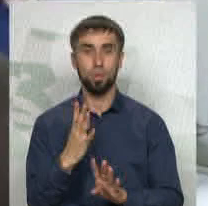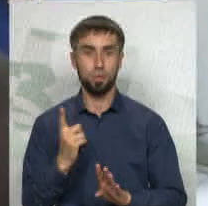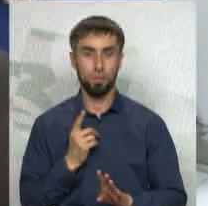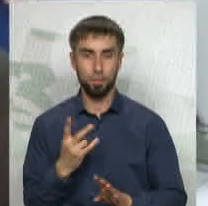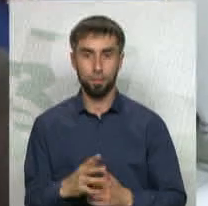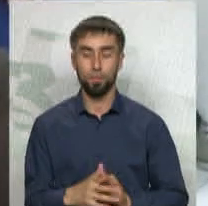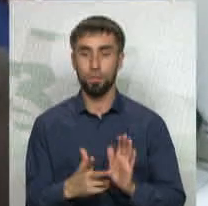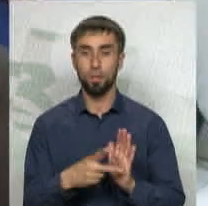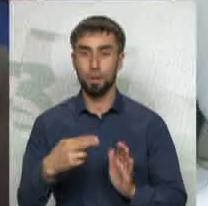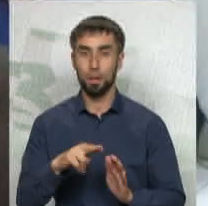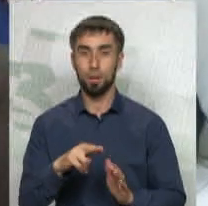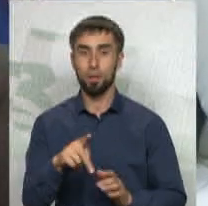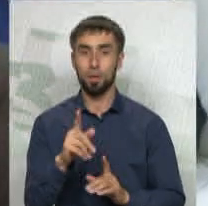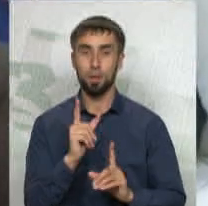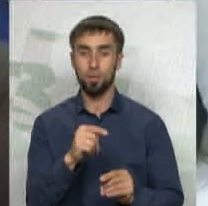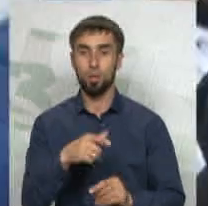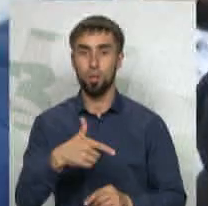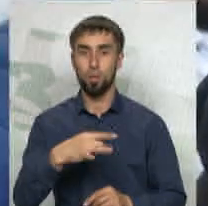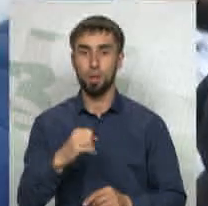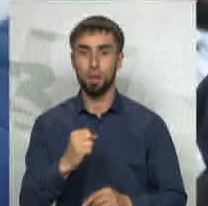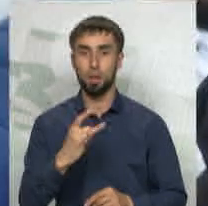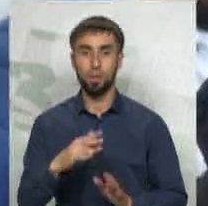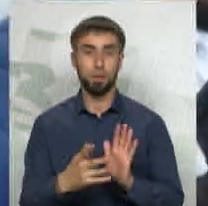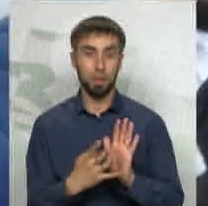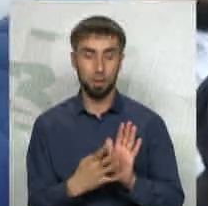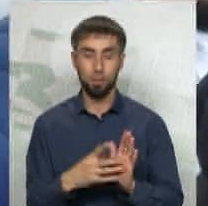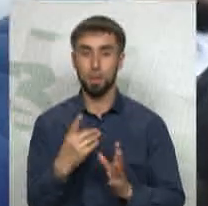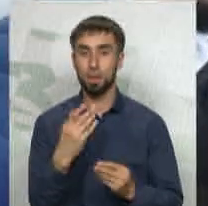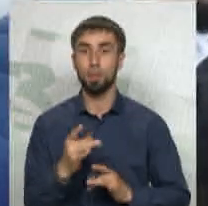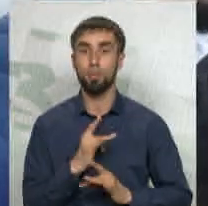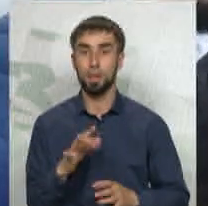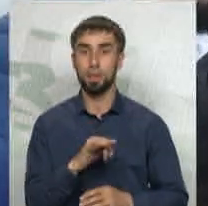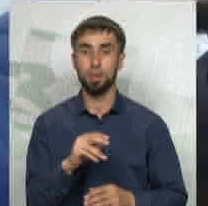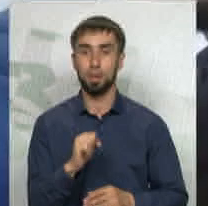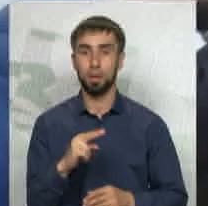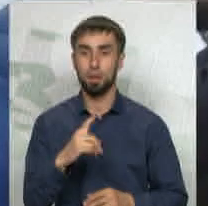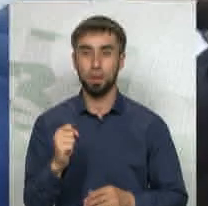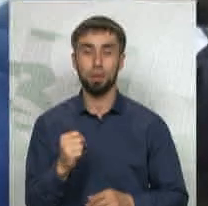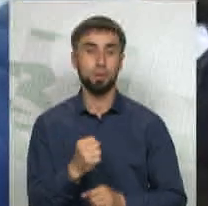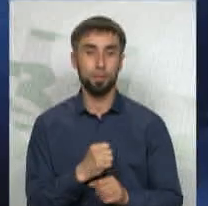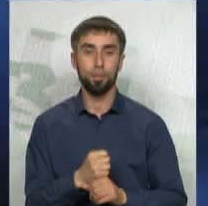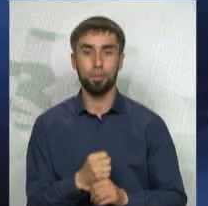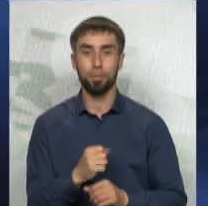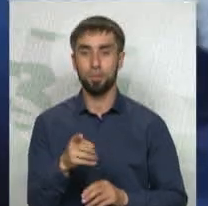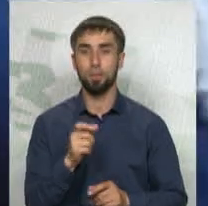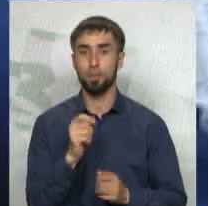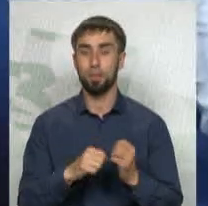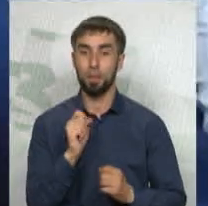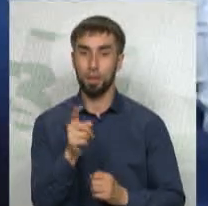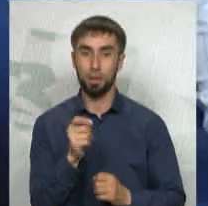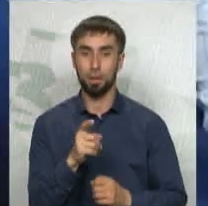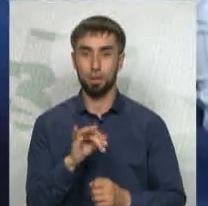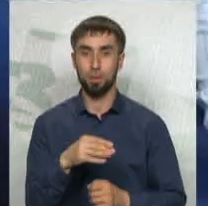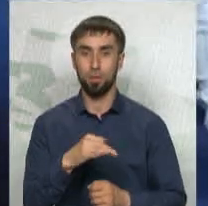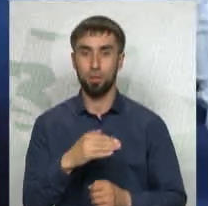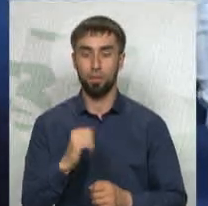Восьмого июля паломники зайдут на гору Арафат, а 9-го, первый день праздника Идаль-Адха, совершат символическое кидание камнями и